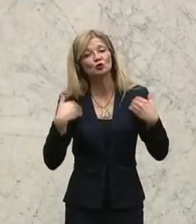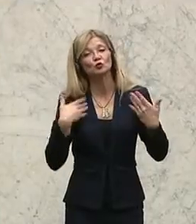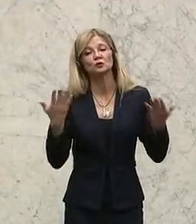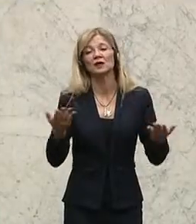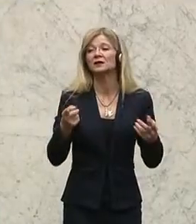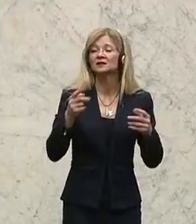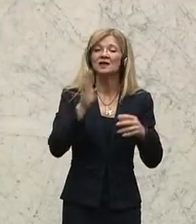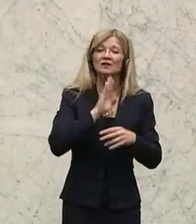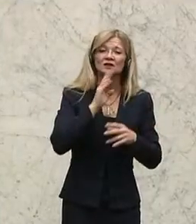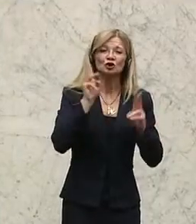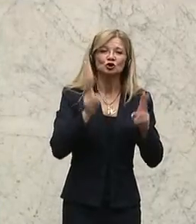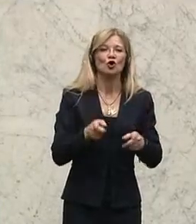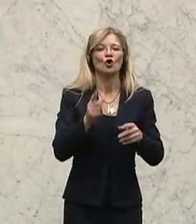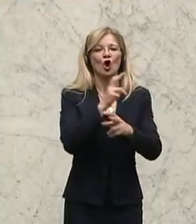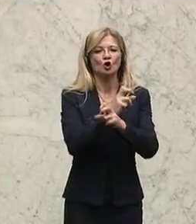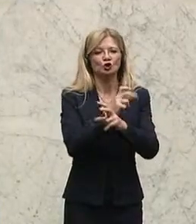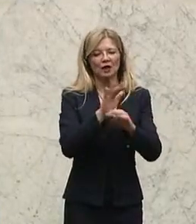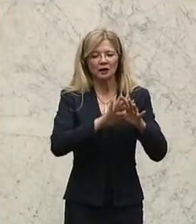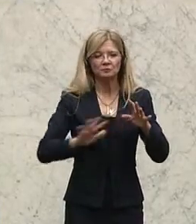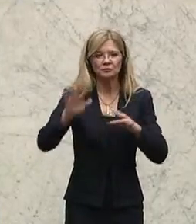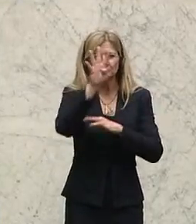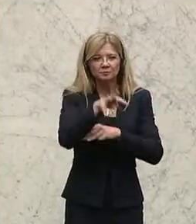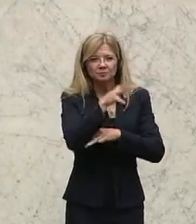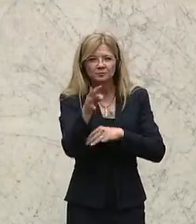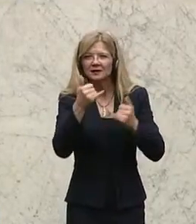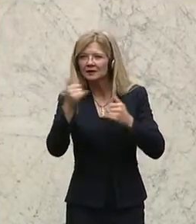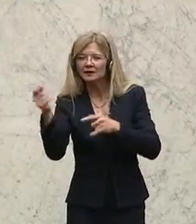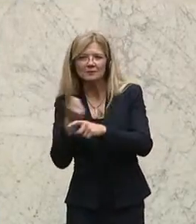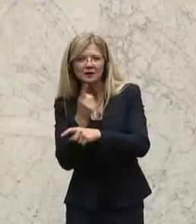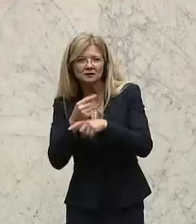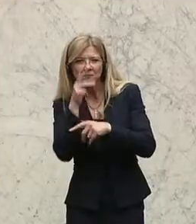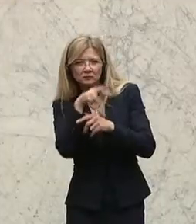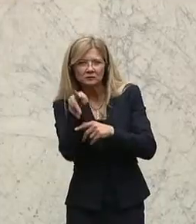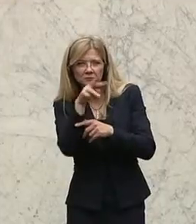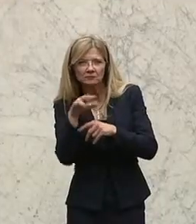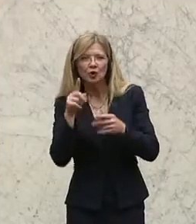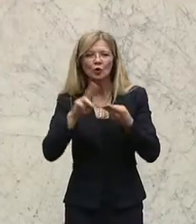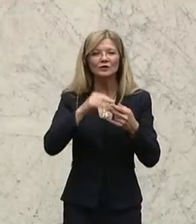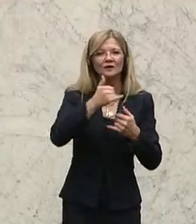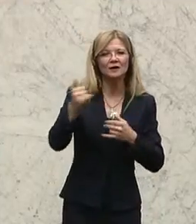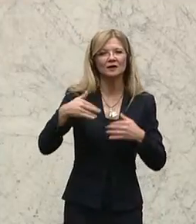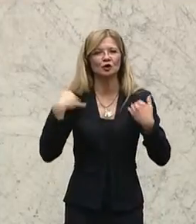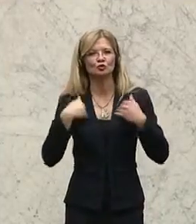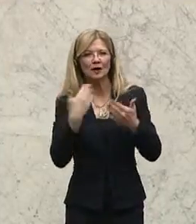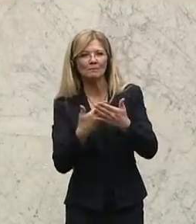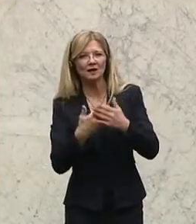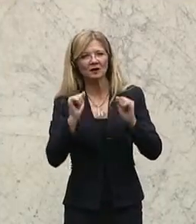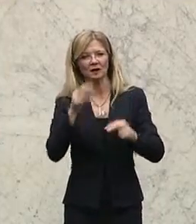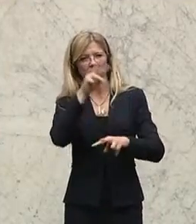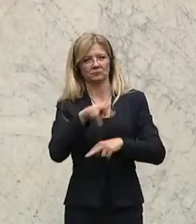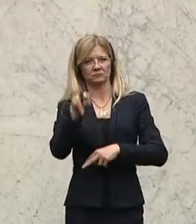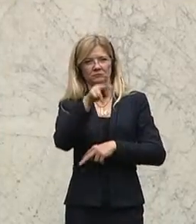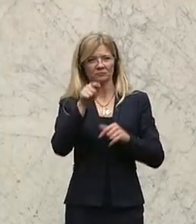kreieren, die förmlich eine Matrix darstellt, wo sich jeder österreichische Patient und jeder österreichische Gesundheitsanbieter wiederfinden kann, indem nämlich eine